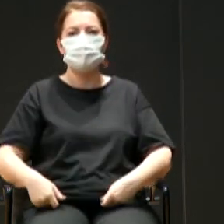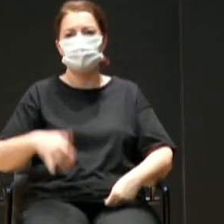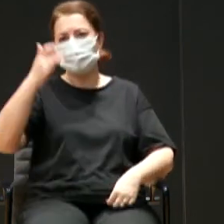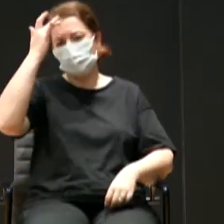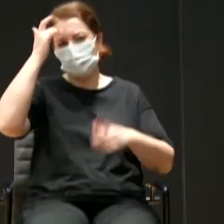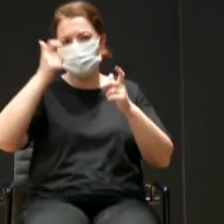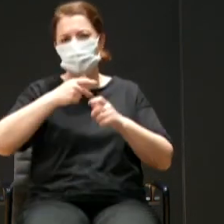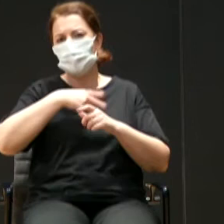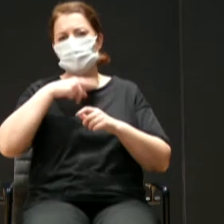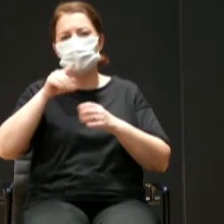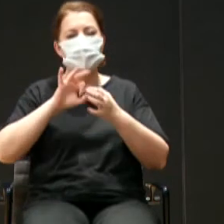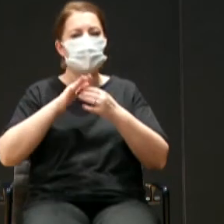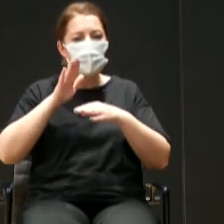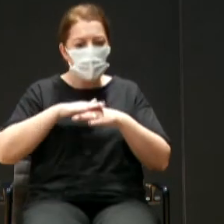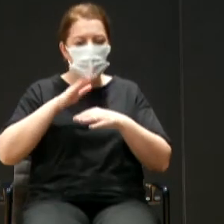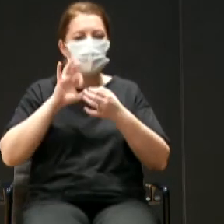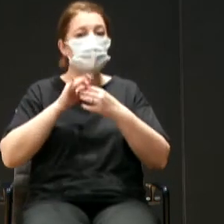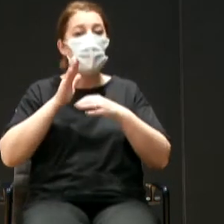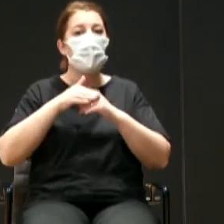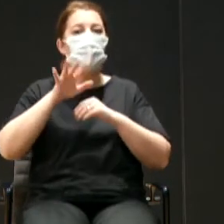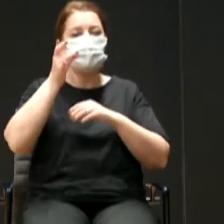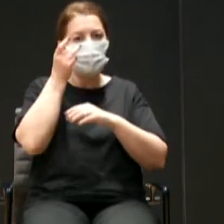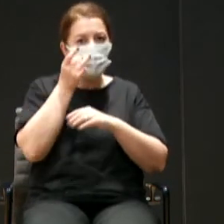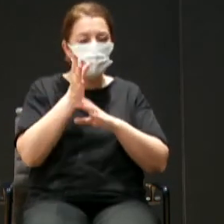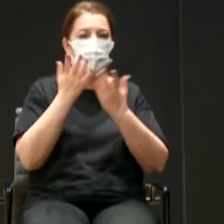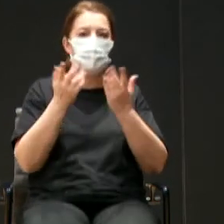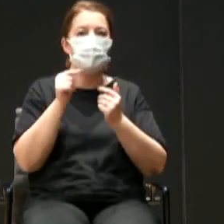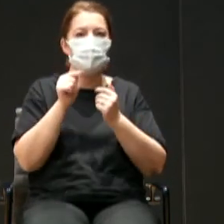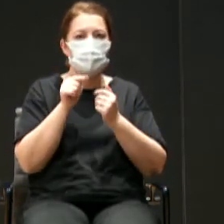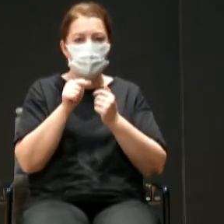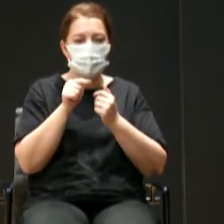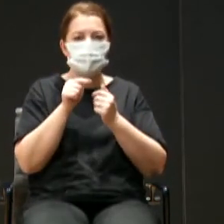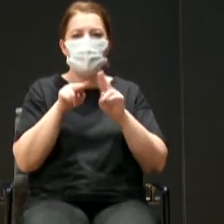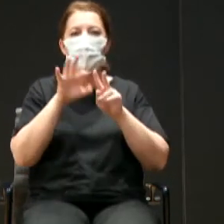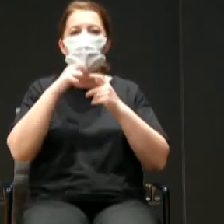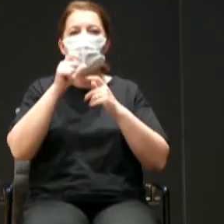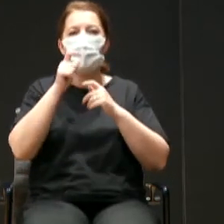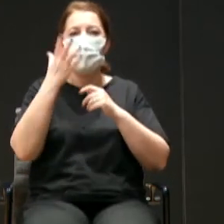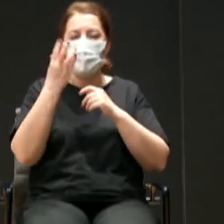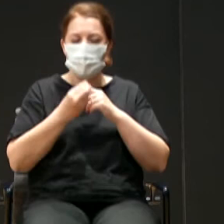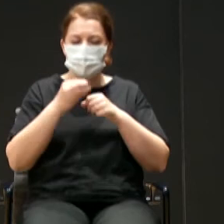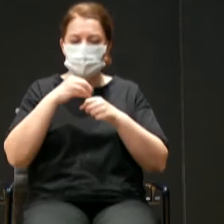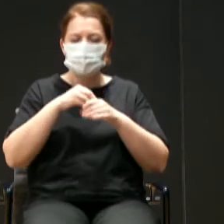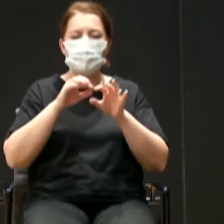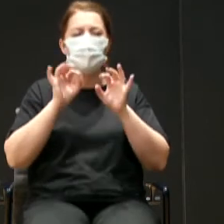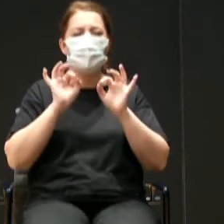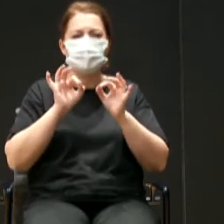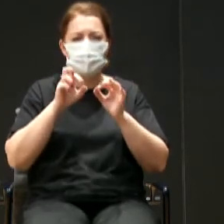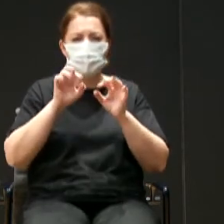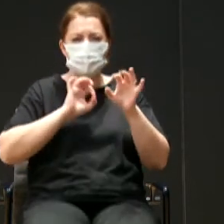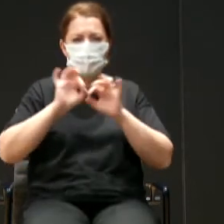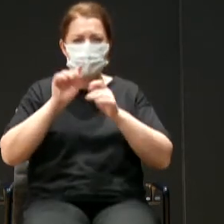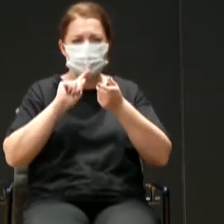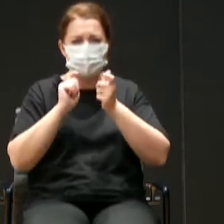burada ne yapamayacağı belli. Zaten orası koru vasfında olduğu için ancak planda değişecek,